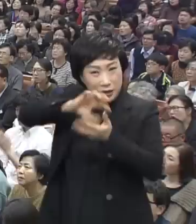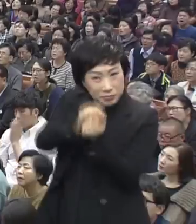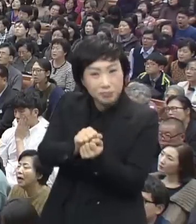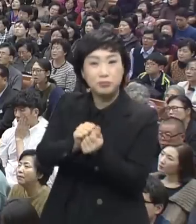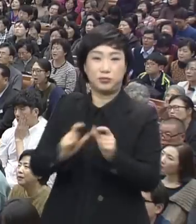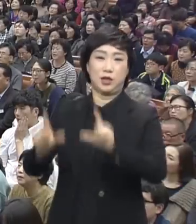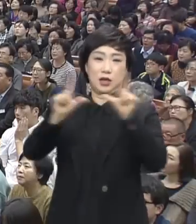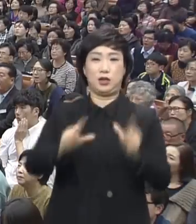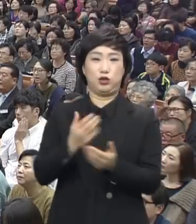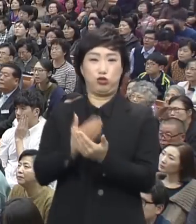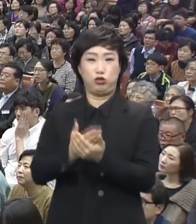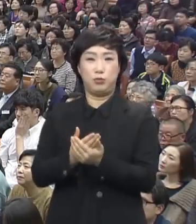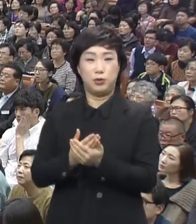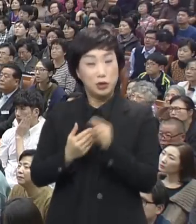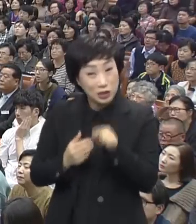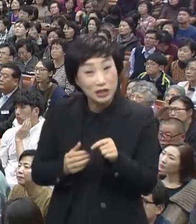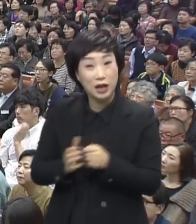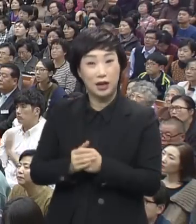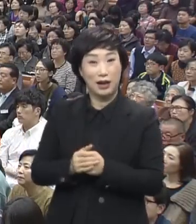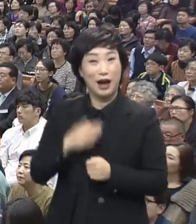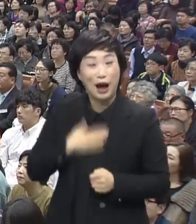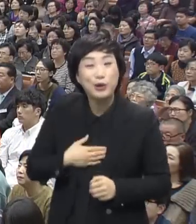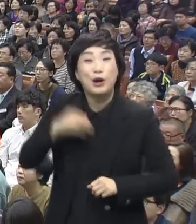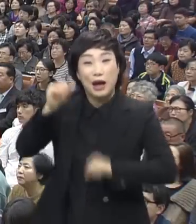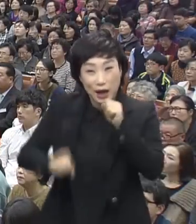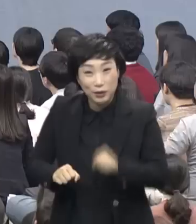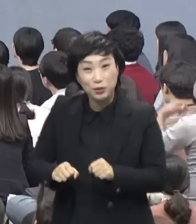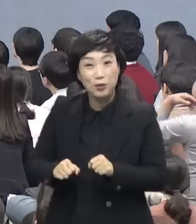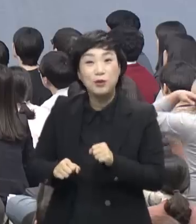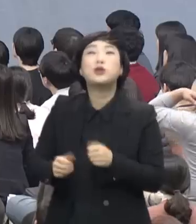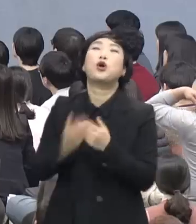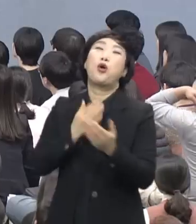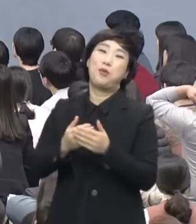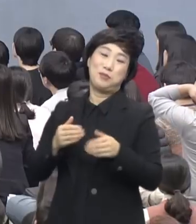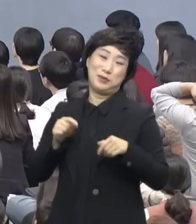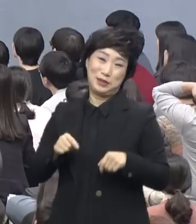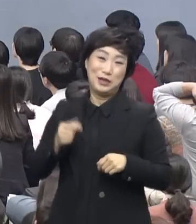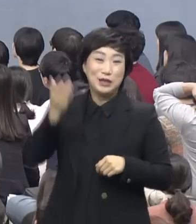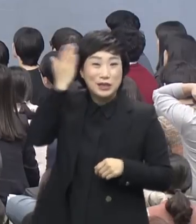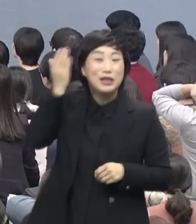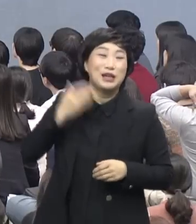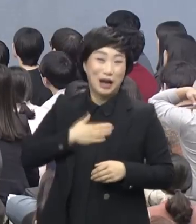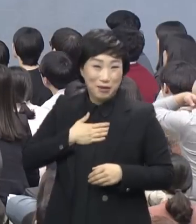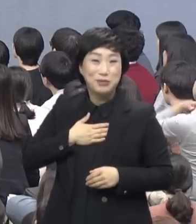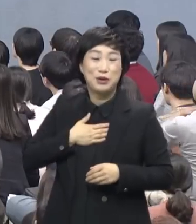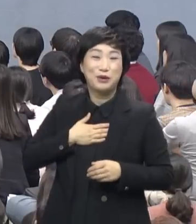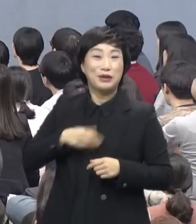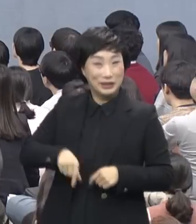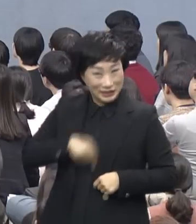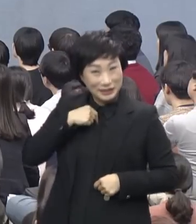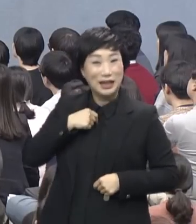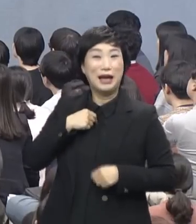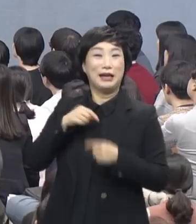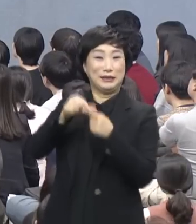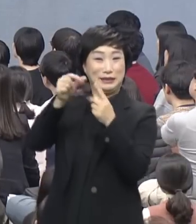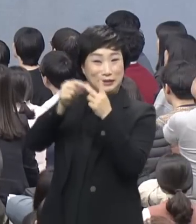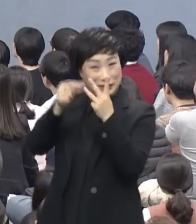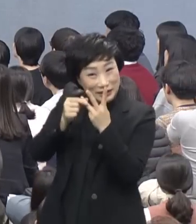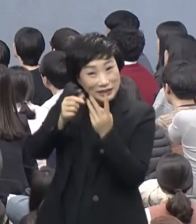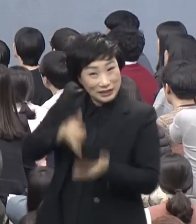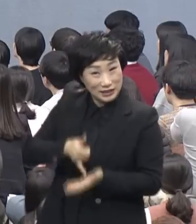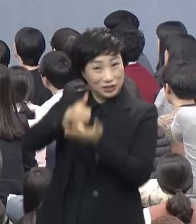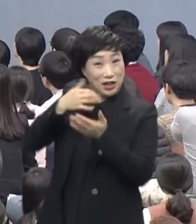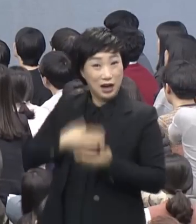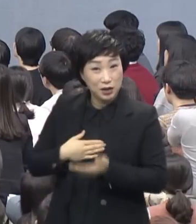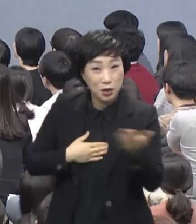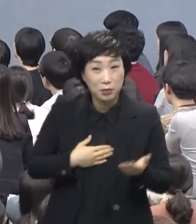하소서. 그게 알고 행동하고 경험한 지경의 인격이라 이 말이오. 인격.